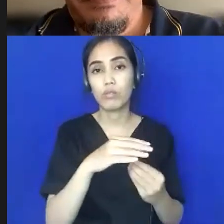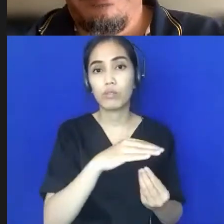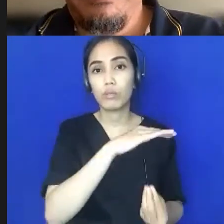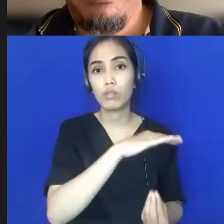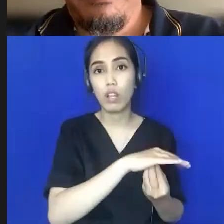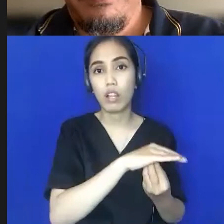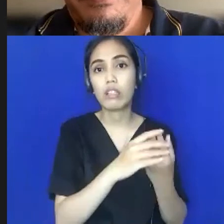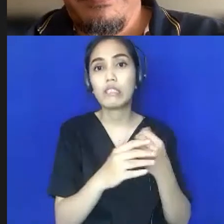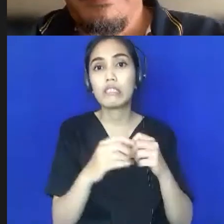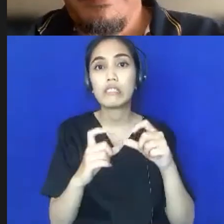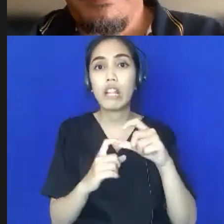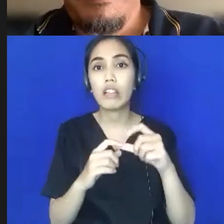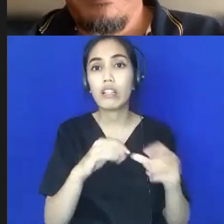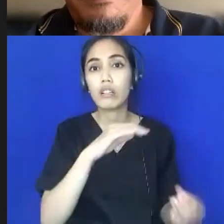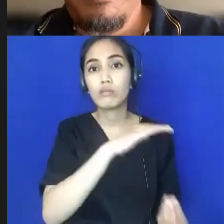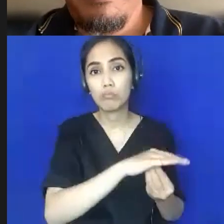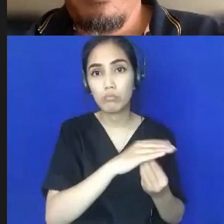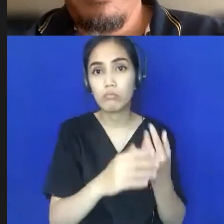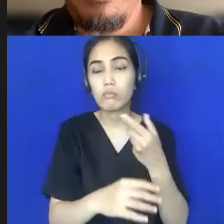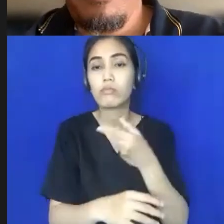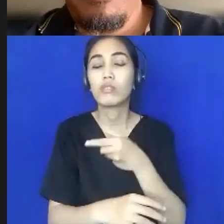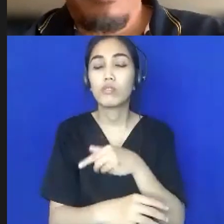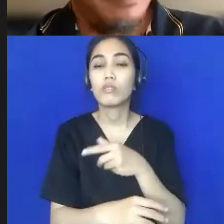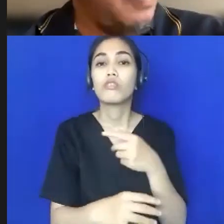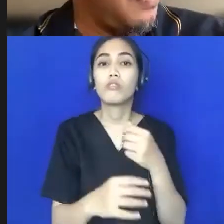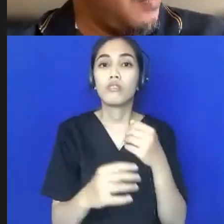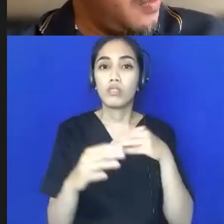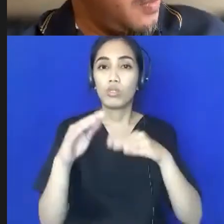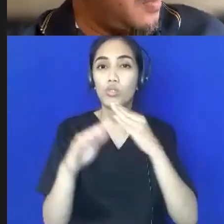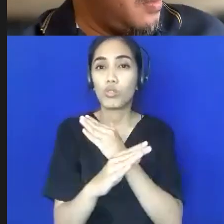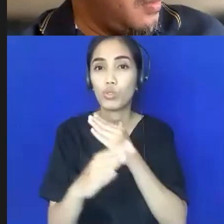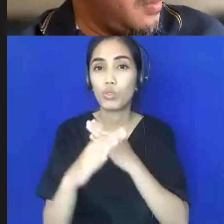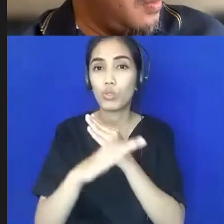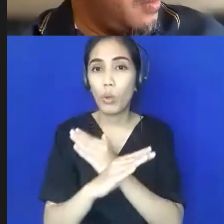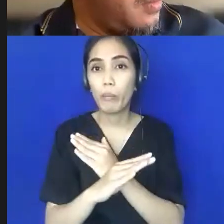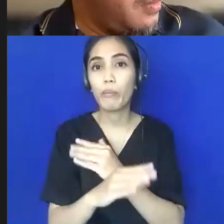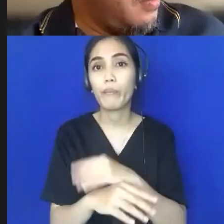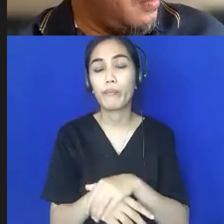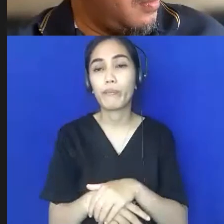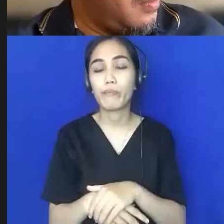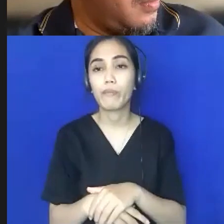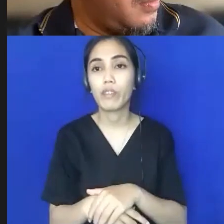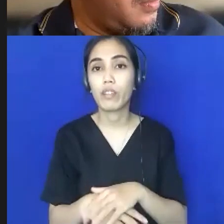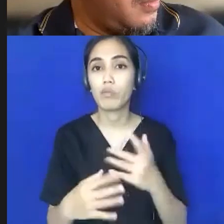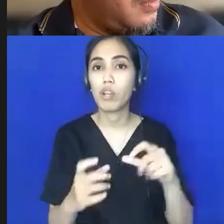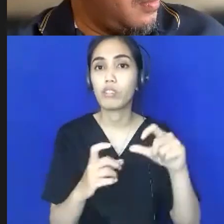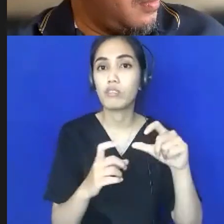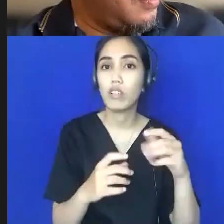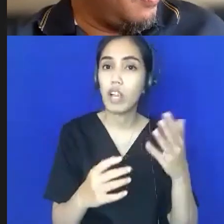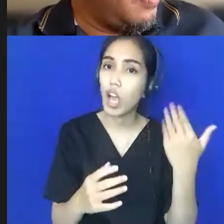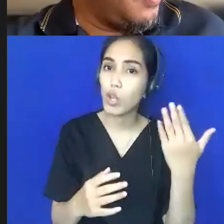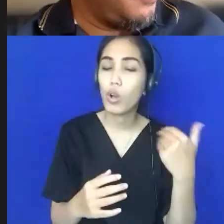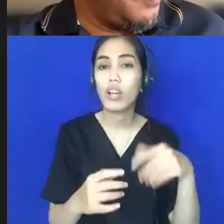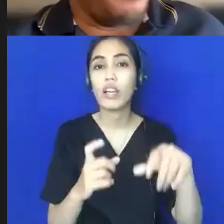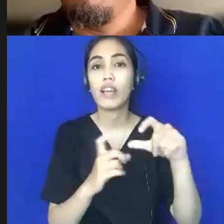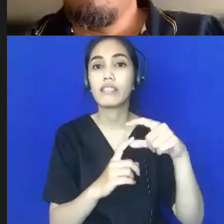organisasi komite, ya, steering committee, Nutrisi Internasional, ada Save the Children, ada HKI,